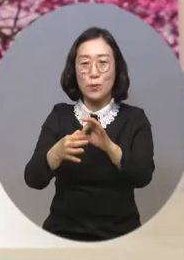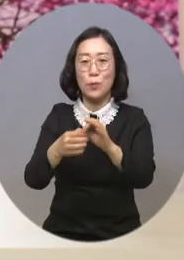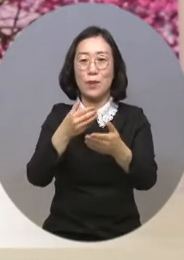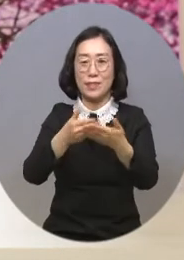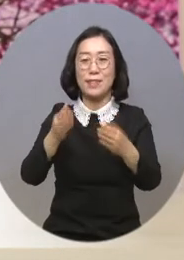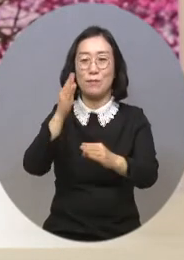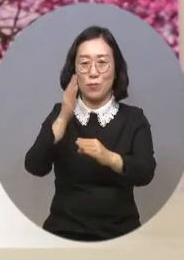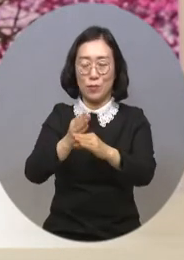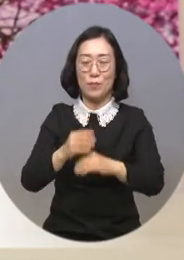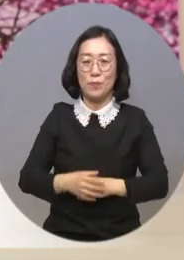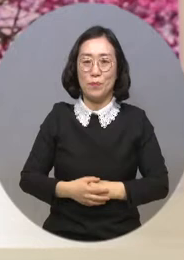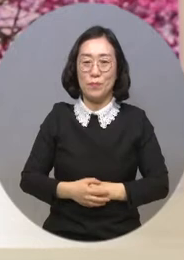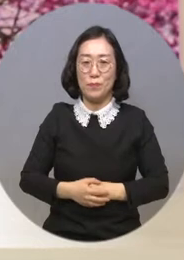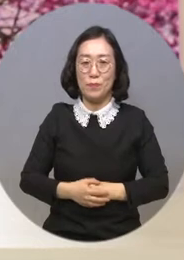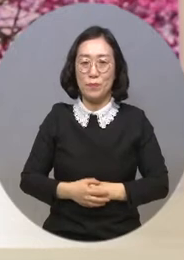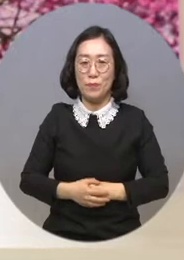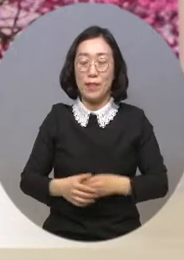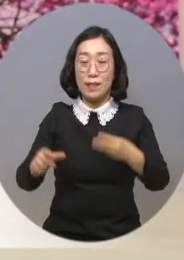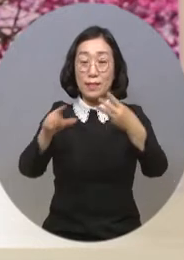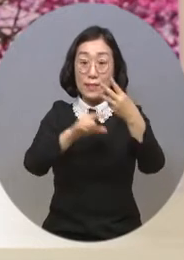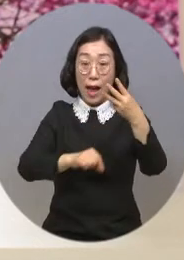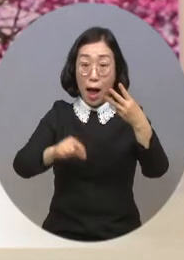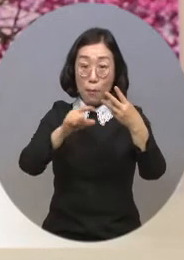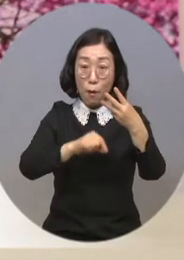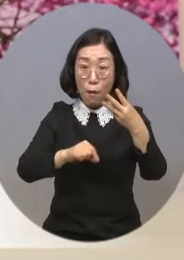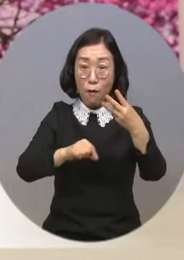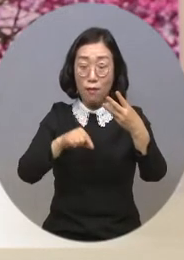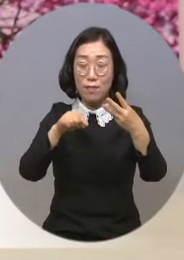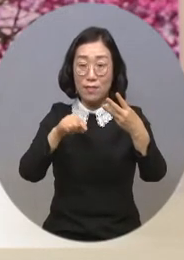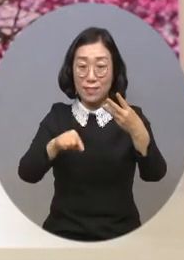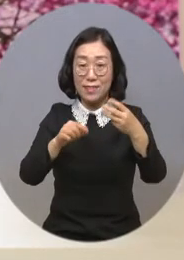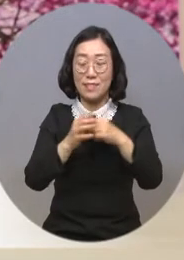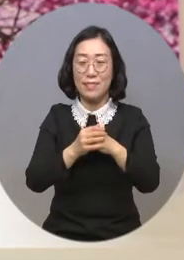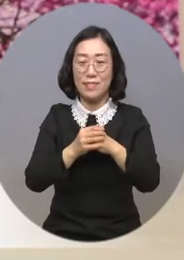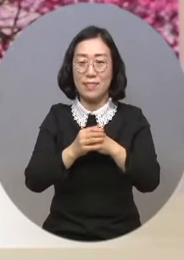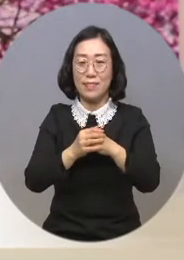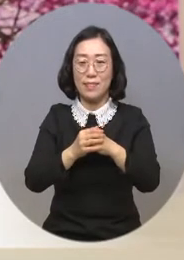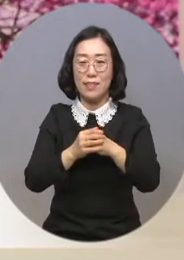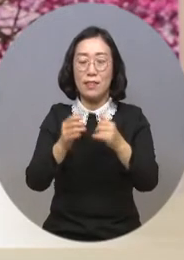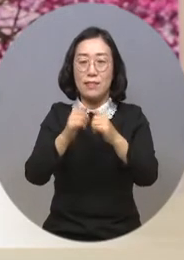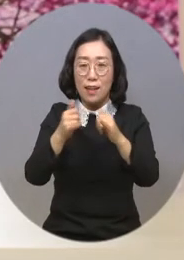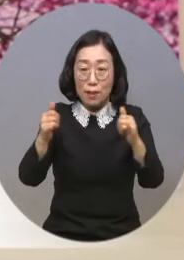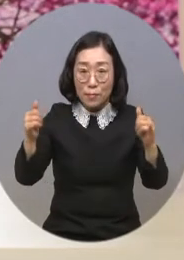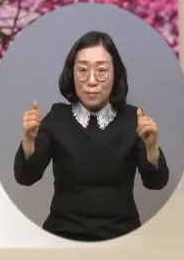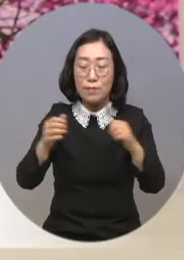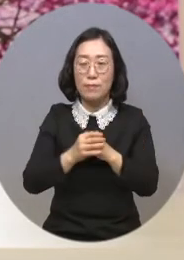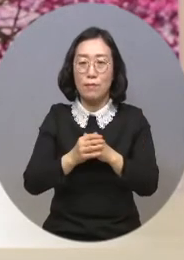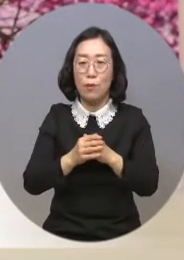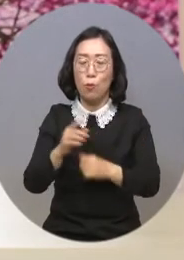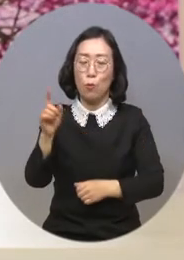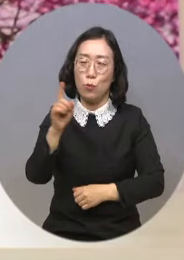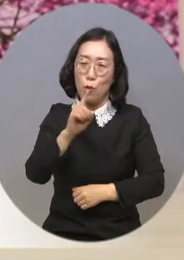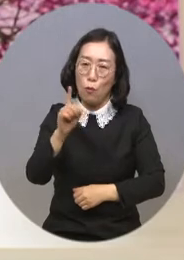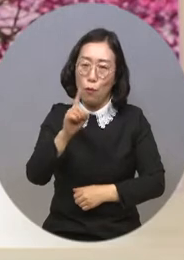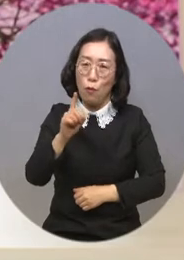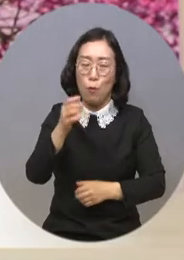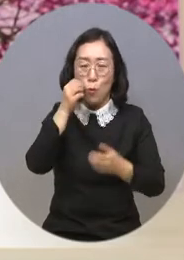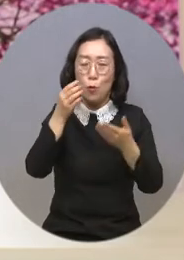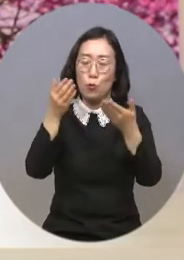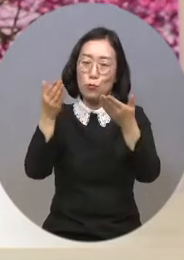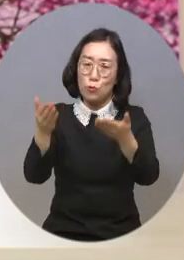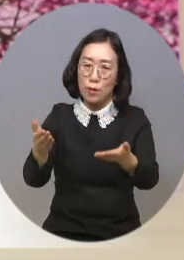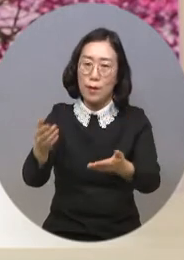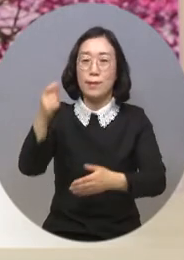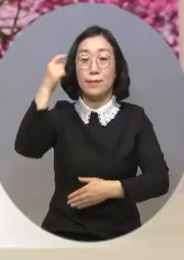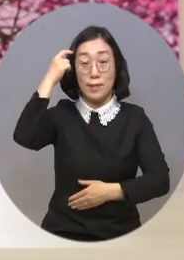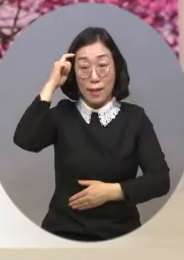편이에요. 3월달이 되고 하니까 이제 사람들한테 이제 뭐 어떤 것을 그릴까 생각도